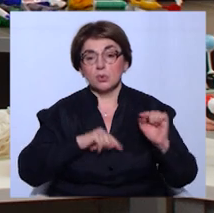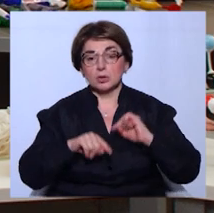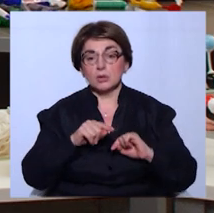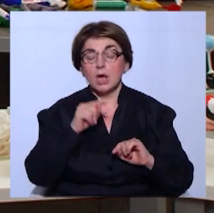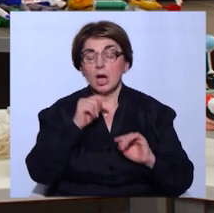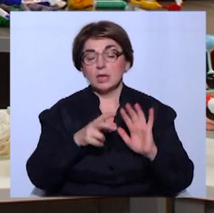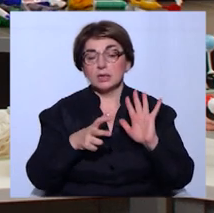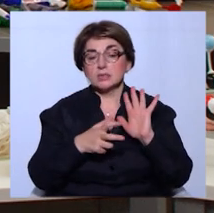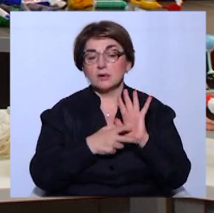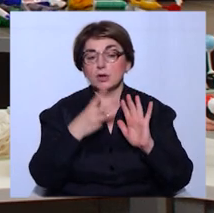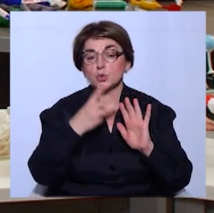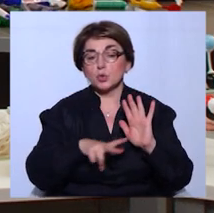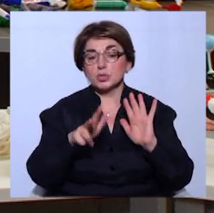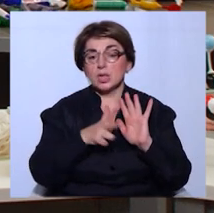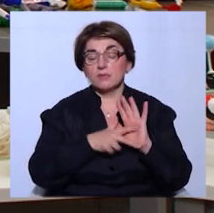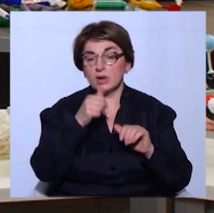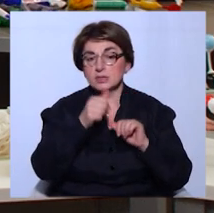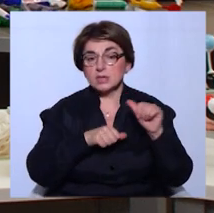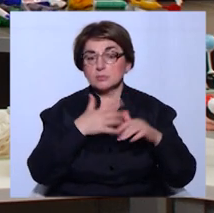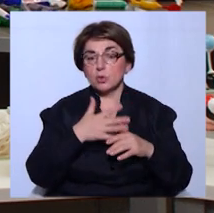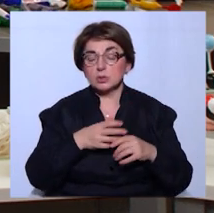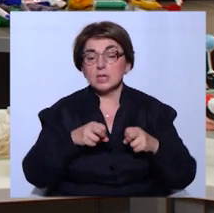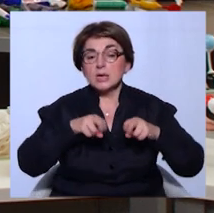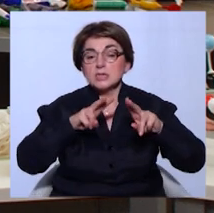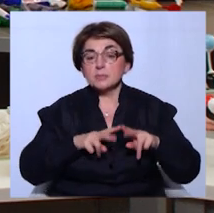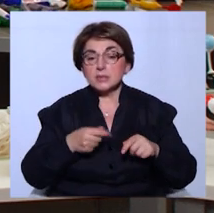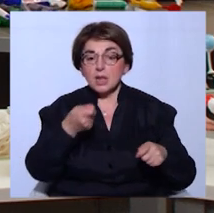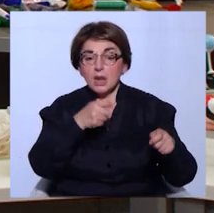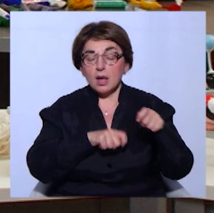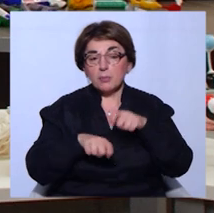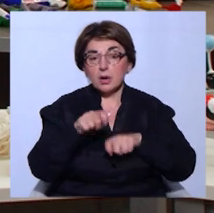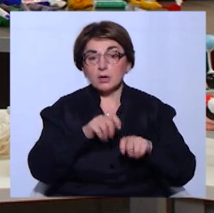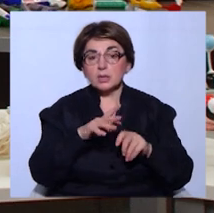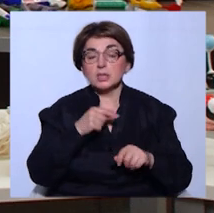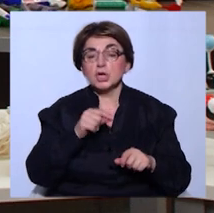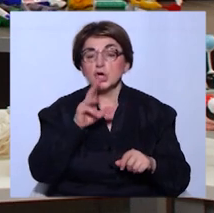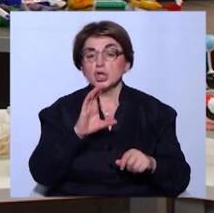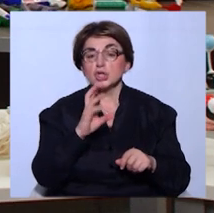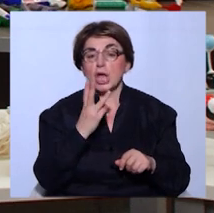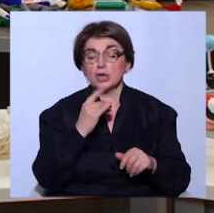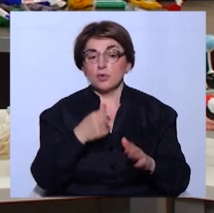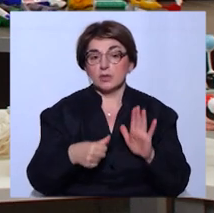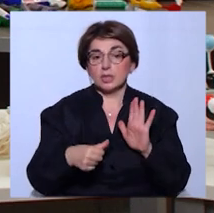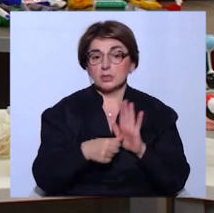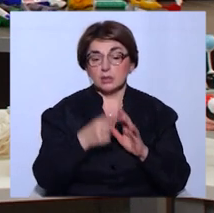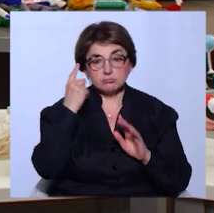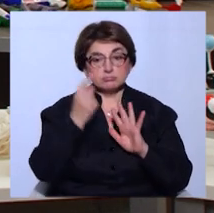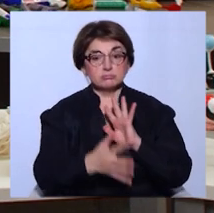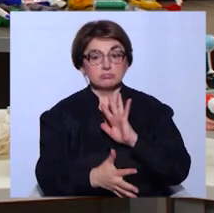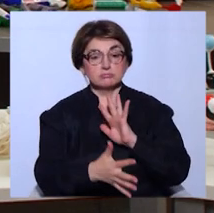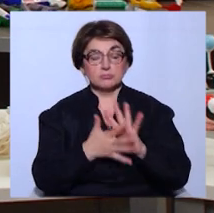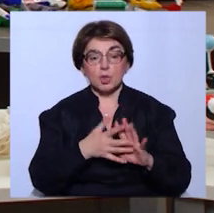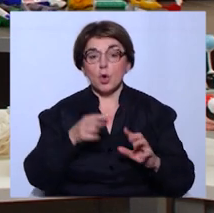სინთეზურად მიღება შარდოვანასი და მიხვდნენ, რომ ორგანულ ნივთიერებებს შეიძლება არაორგანული ნივთიერებების